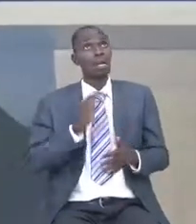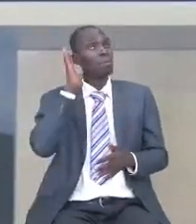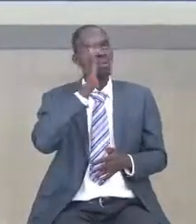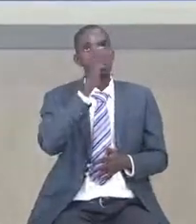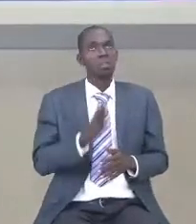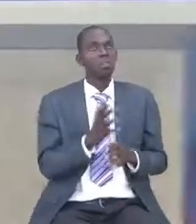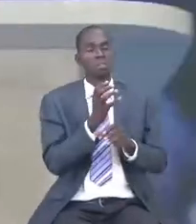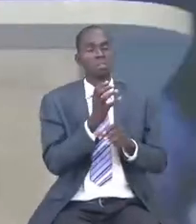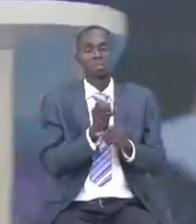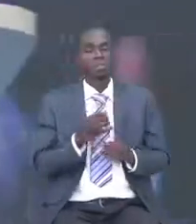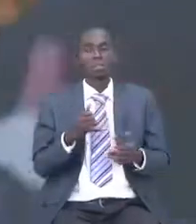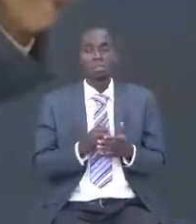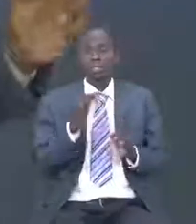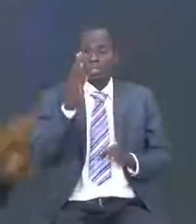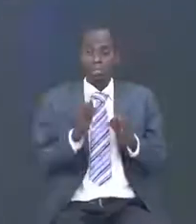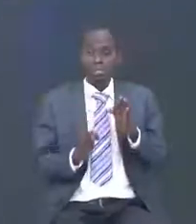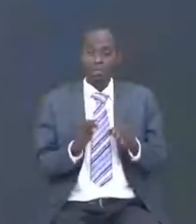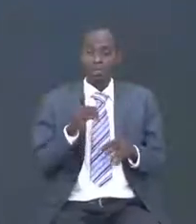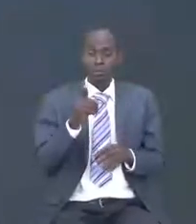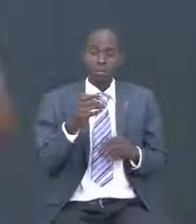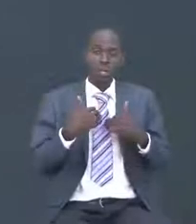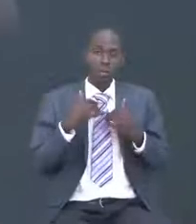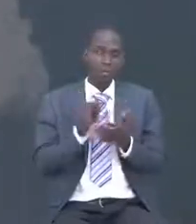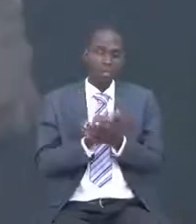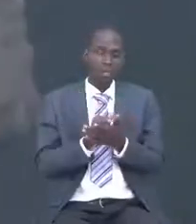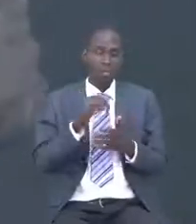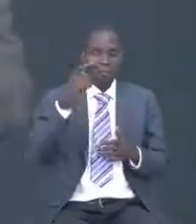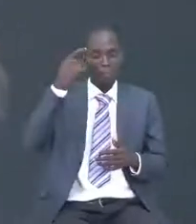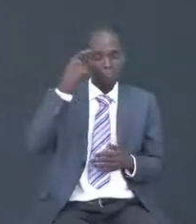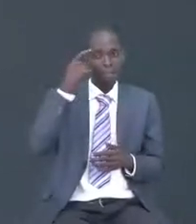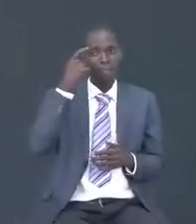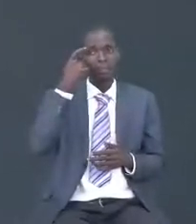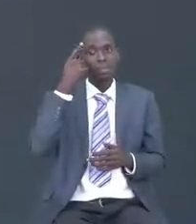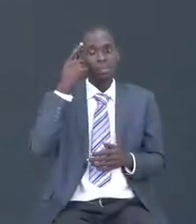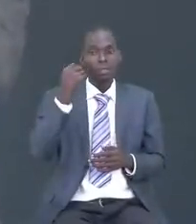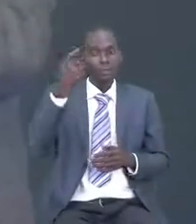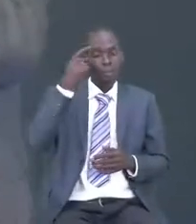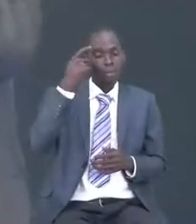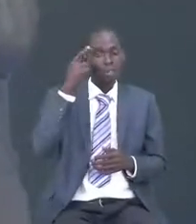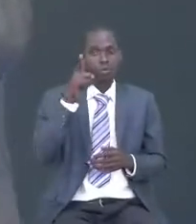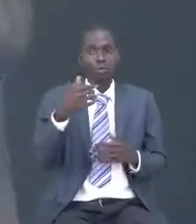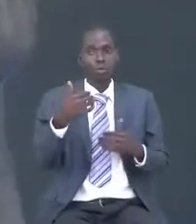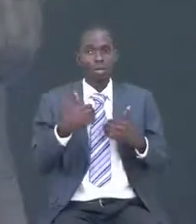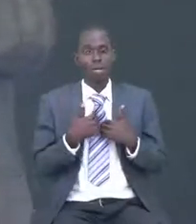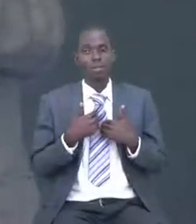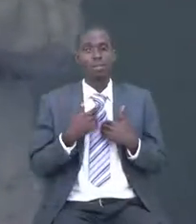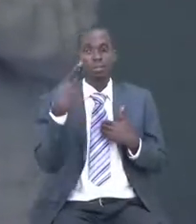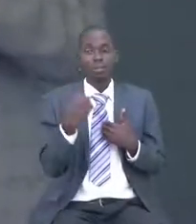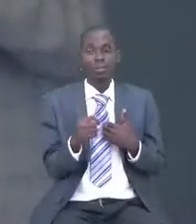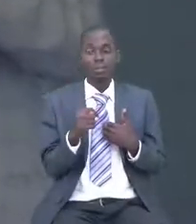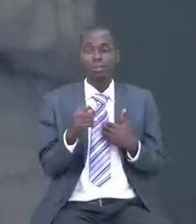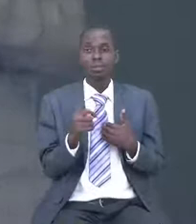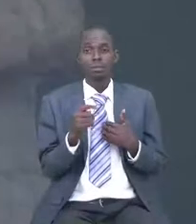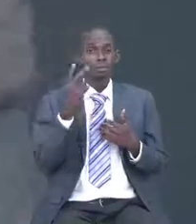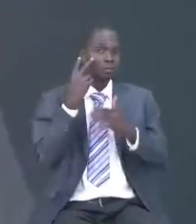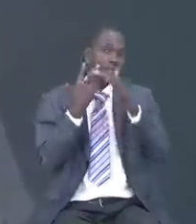et je ne vais jamais l'obtenir. L'état d'esprit que j'ai, l'état d'esprit que tu as, la disposition que tu as, la